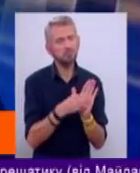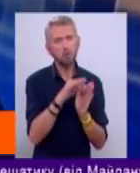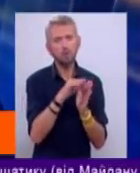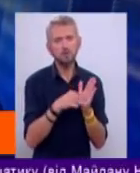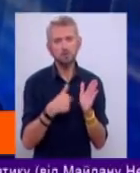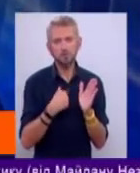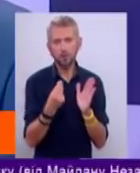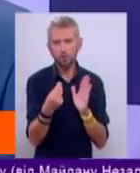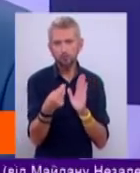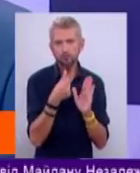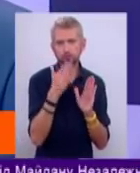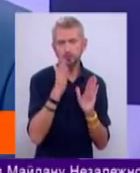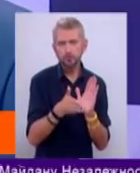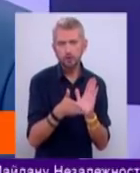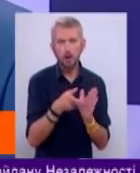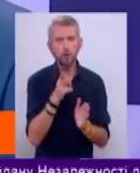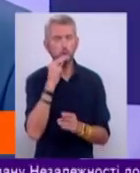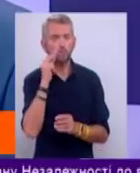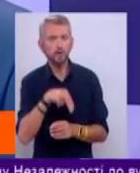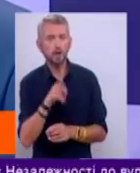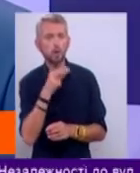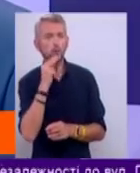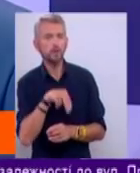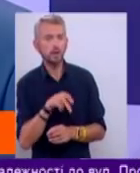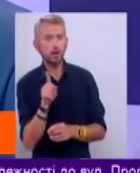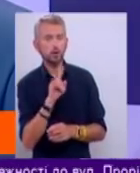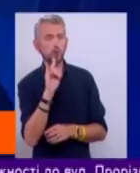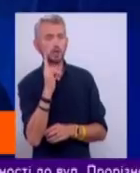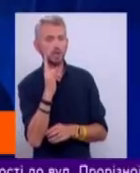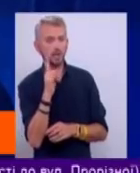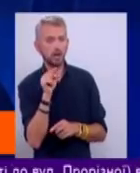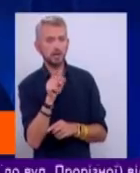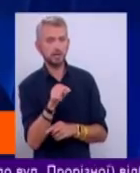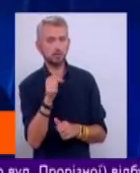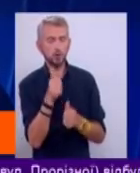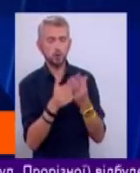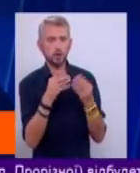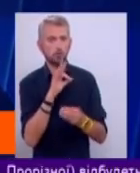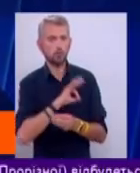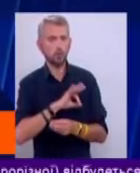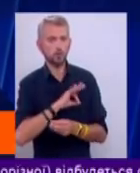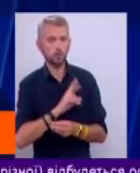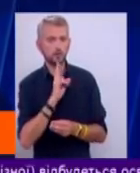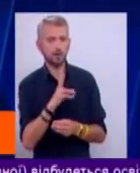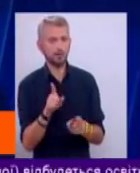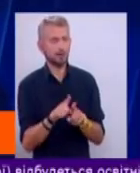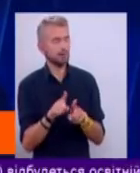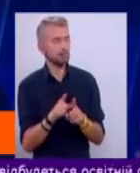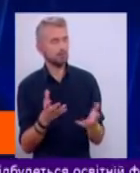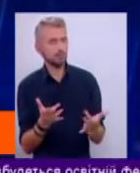неї гроші платять. То хто винен? Хто винен, що дитина цим щоденником користується, як таким